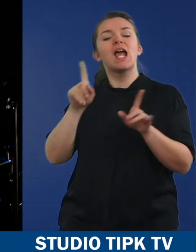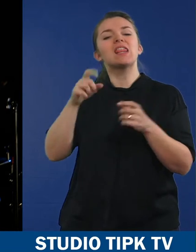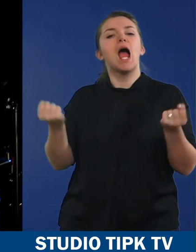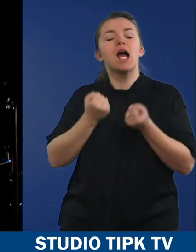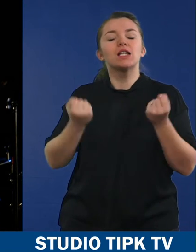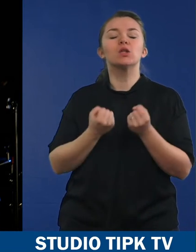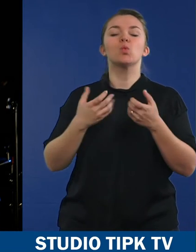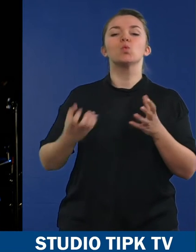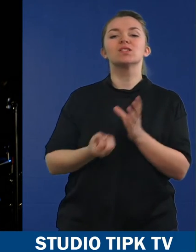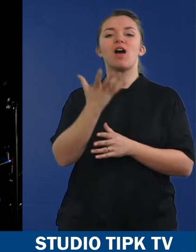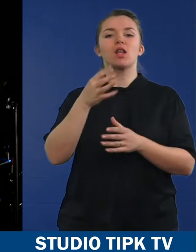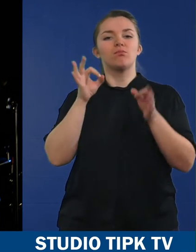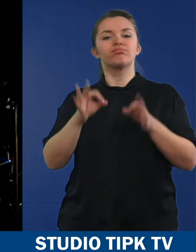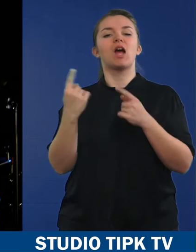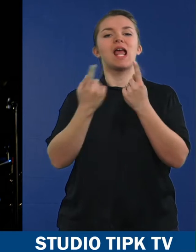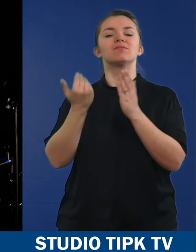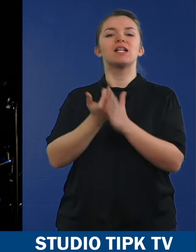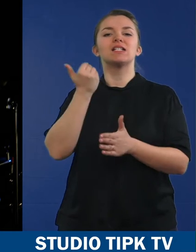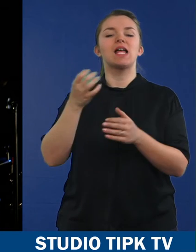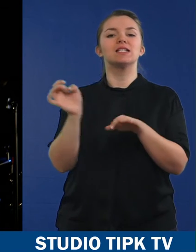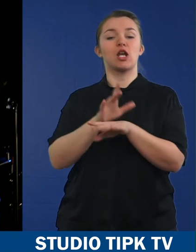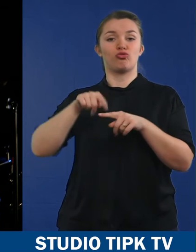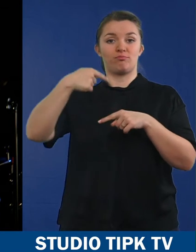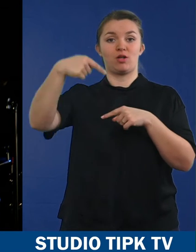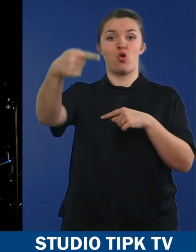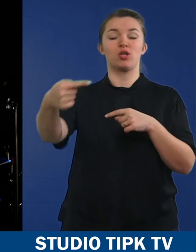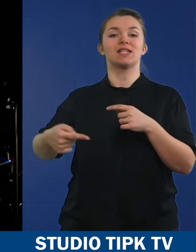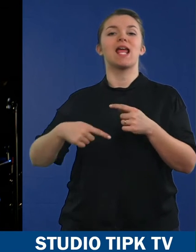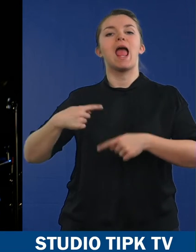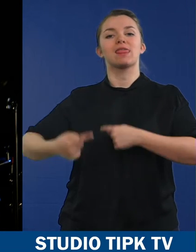razmer za srečo prihodnih generacij.